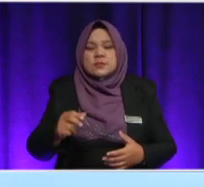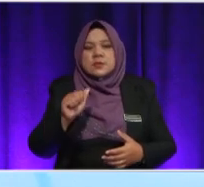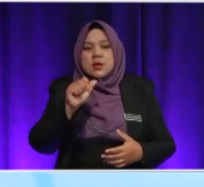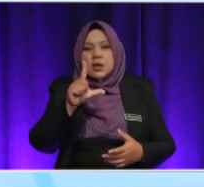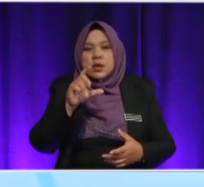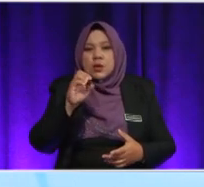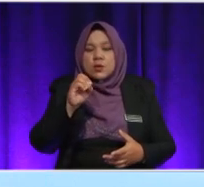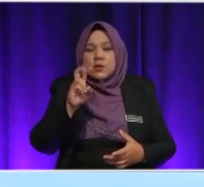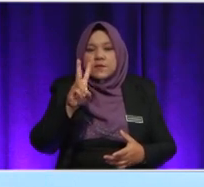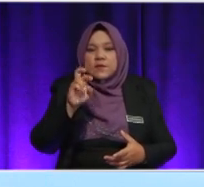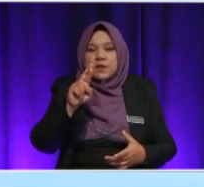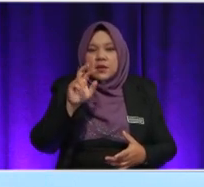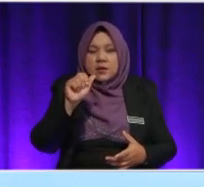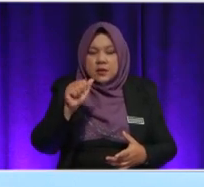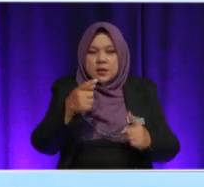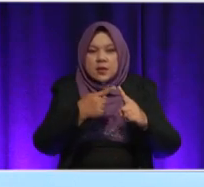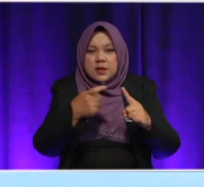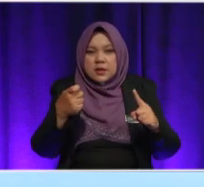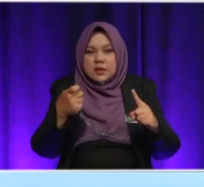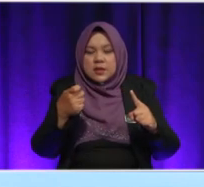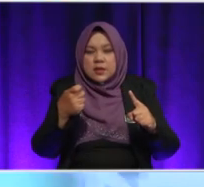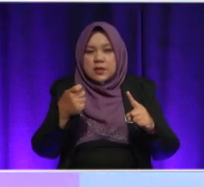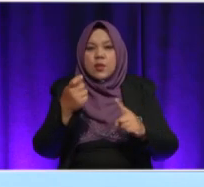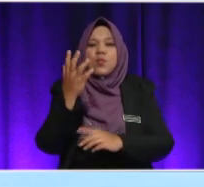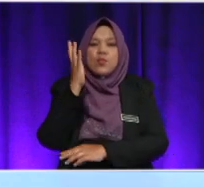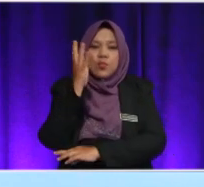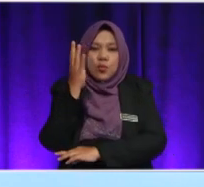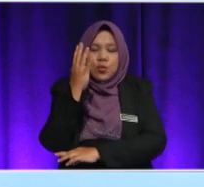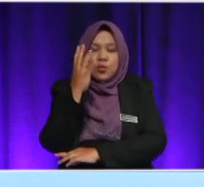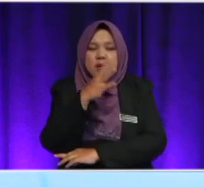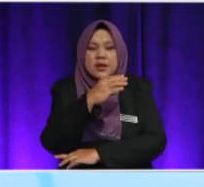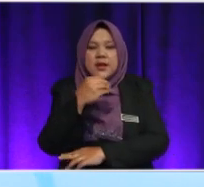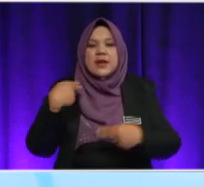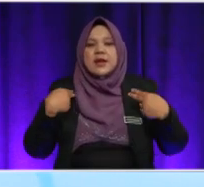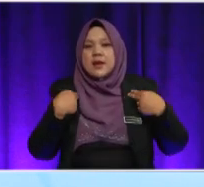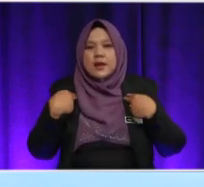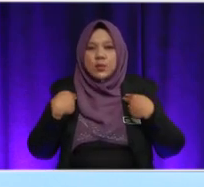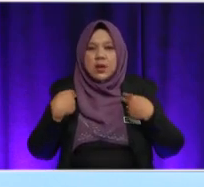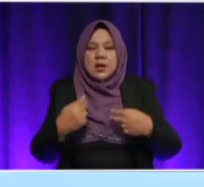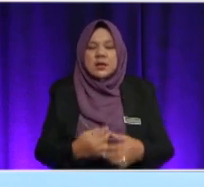kalau madu dan aloe vera itu dihasilkan daripada tumbuh-tumbuhan dan hewan